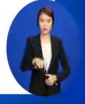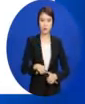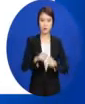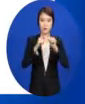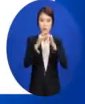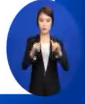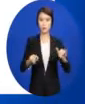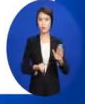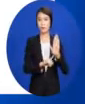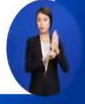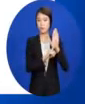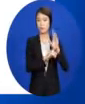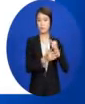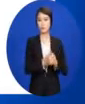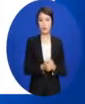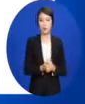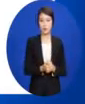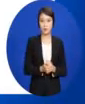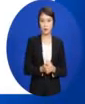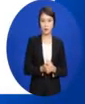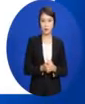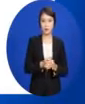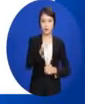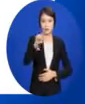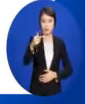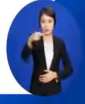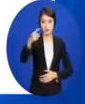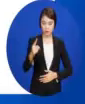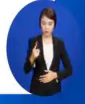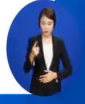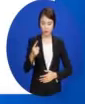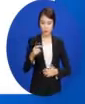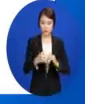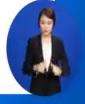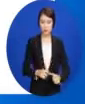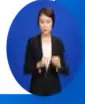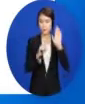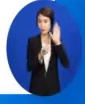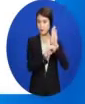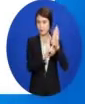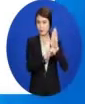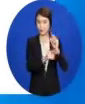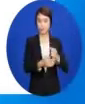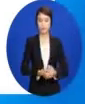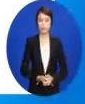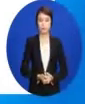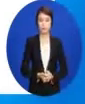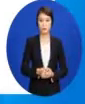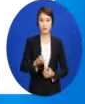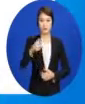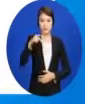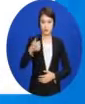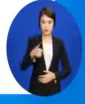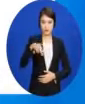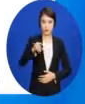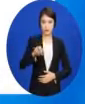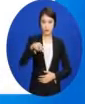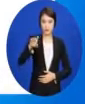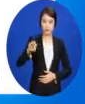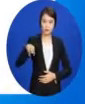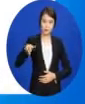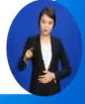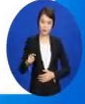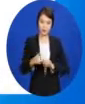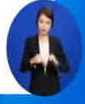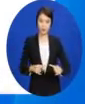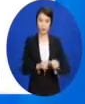주방장 및 조리사를 모집합니다. 주식회사 한도에서 CNC 선반 조작원을 모집합니다. 은정상사에서 소형